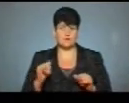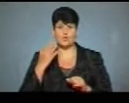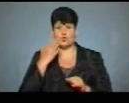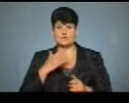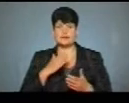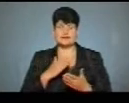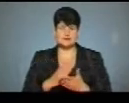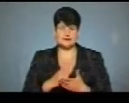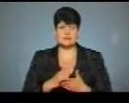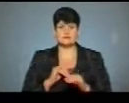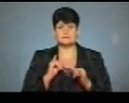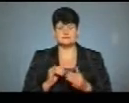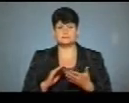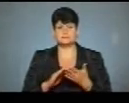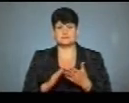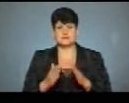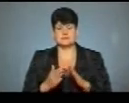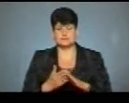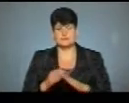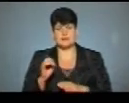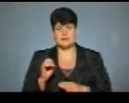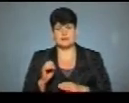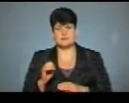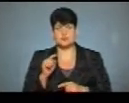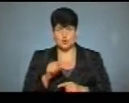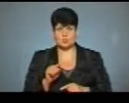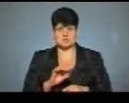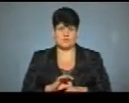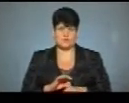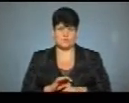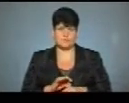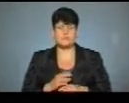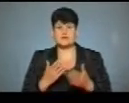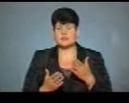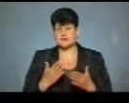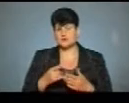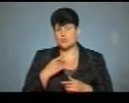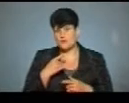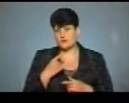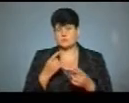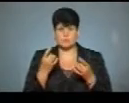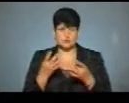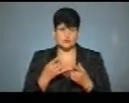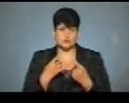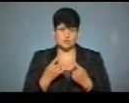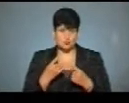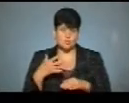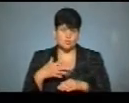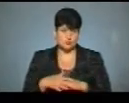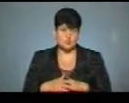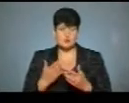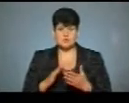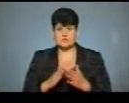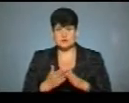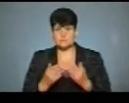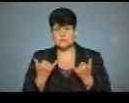є неблагополучна епідситуація з того чи іншого захворювання. Тобто, якщо говорити простішою мовою, зрозумілою, якщо